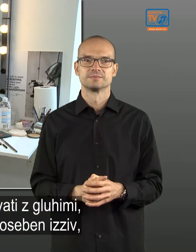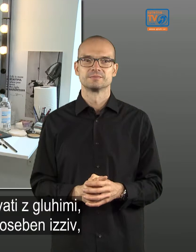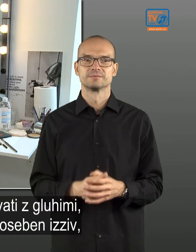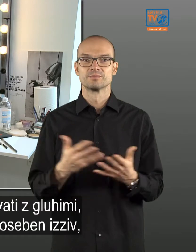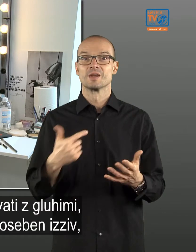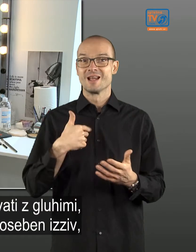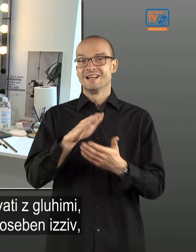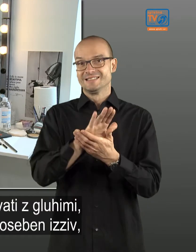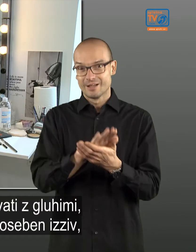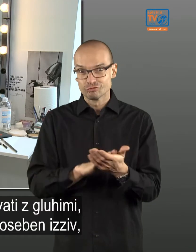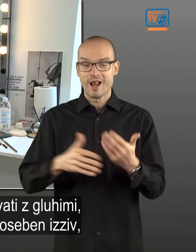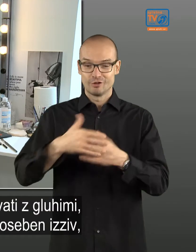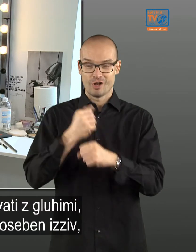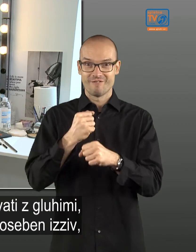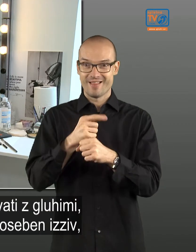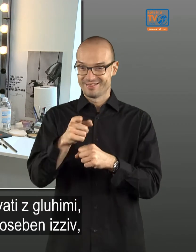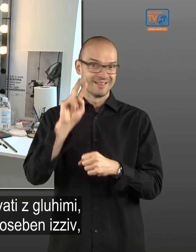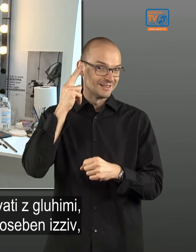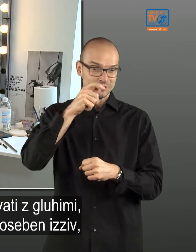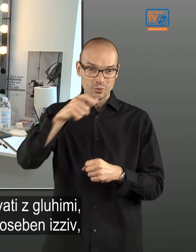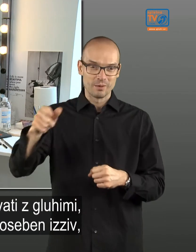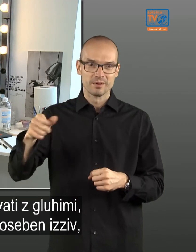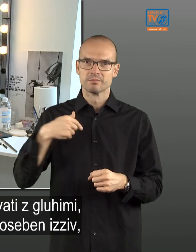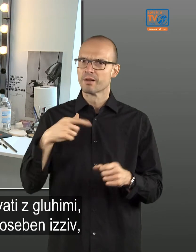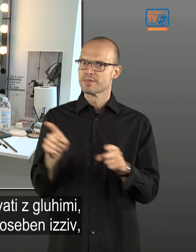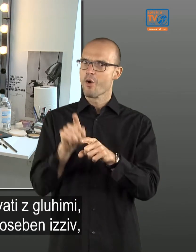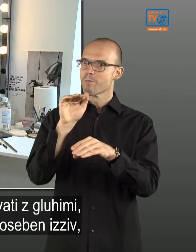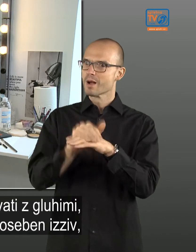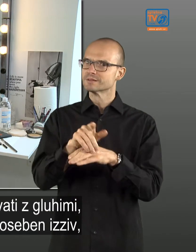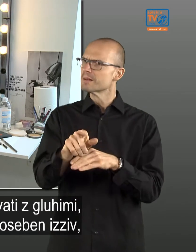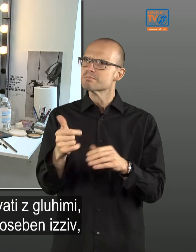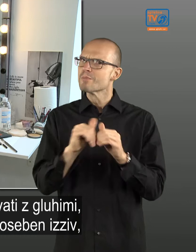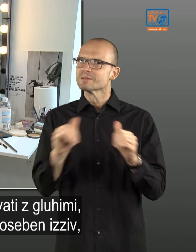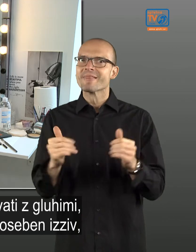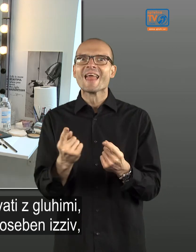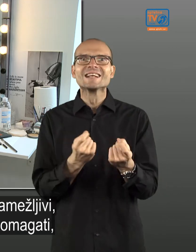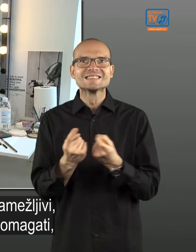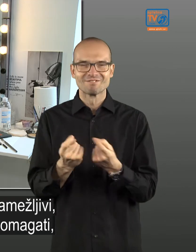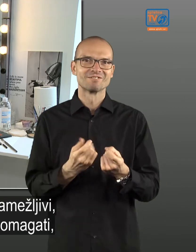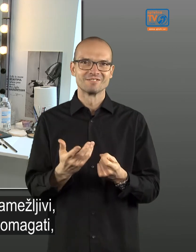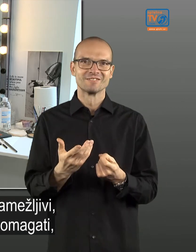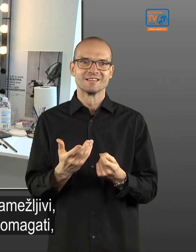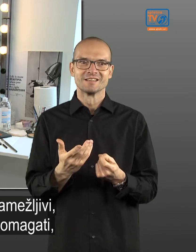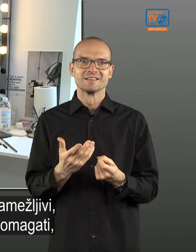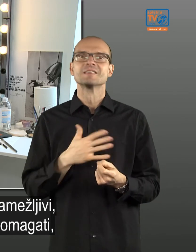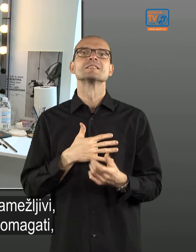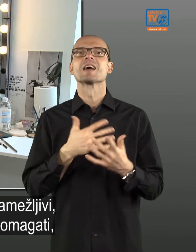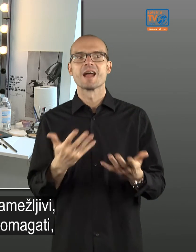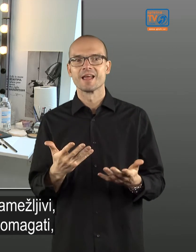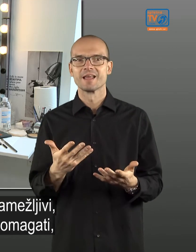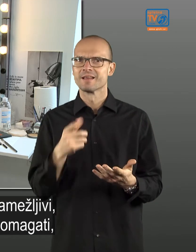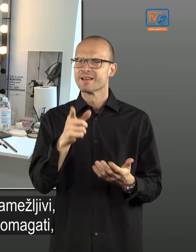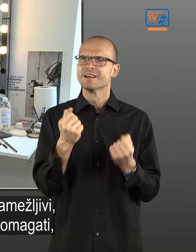Ker sem začela sodelovati z gluhimi, sem tako opazila, da mi bo to poseben izziv, zato ker so